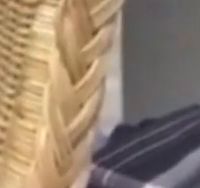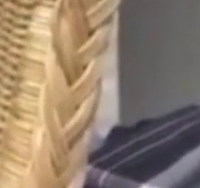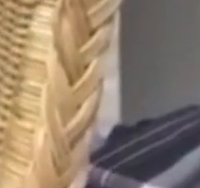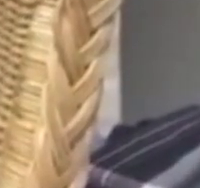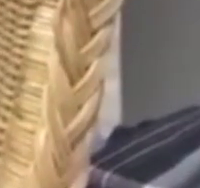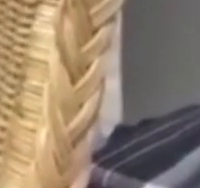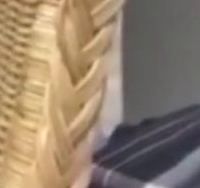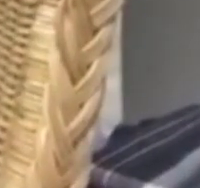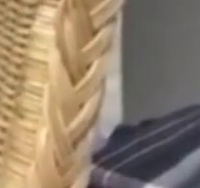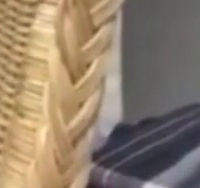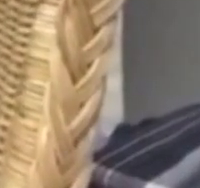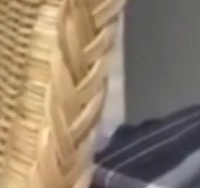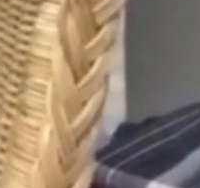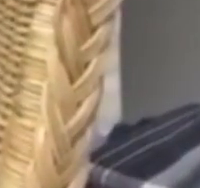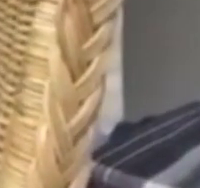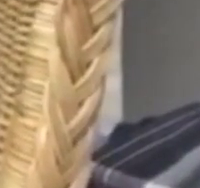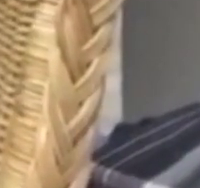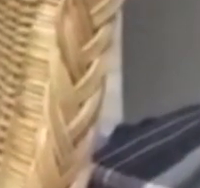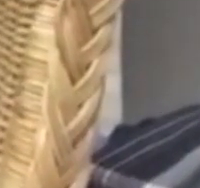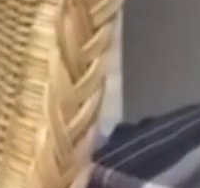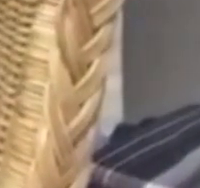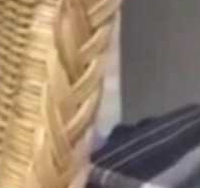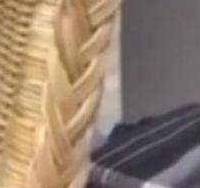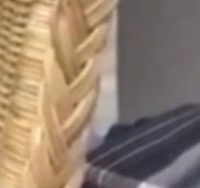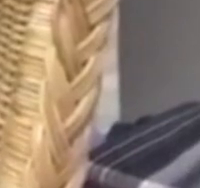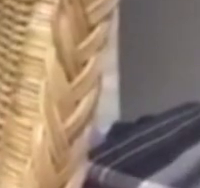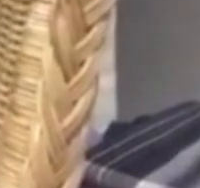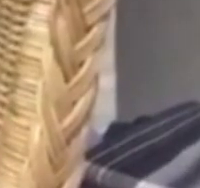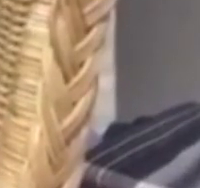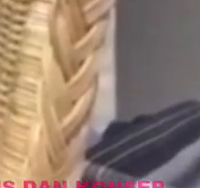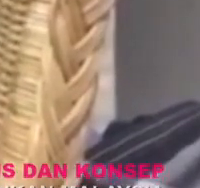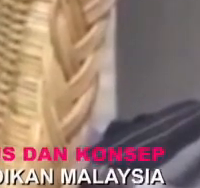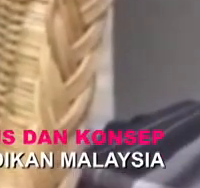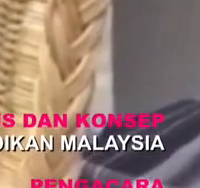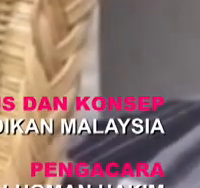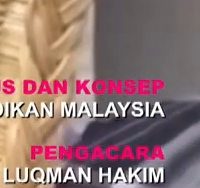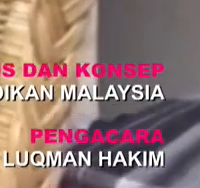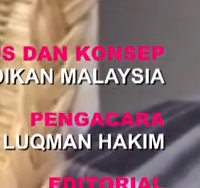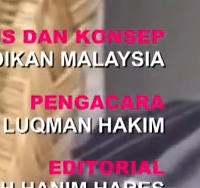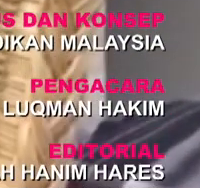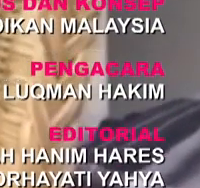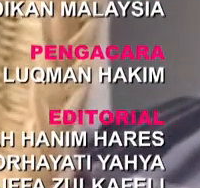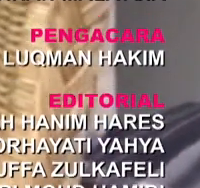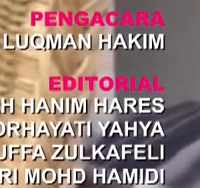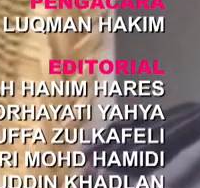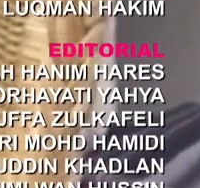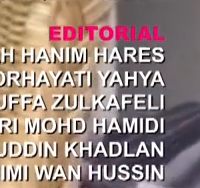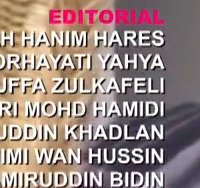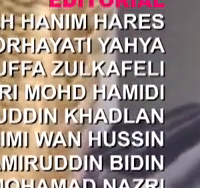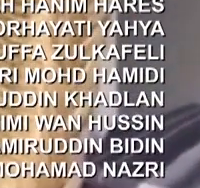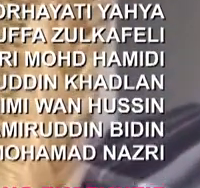wahai kawan-kawan sesungguhnya Nabi Muhammad Shallallahu Alaihi Wasallam bersifat Al Amin sejak kecil lagi